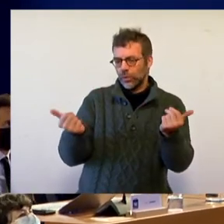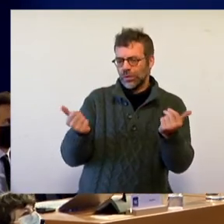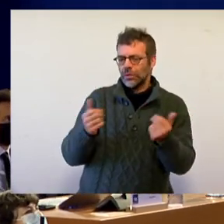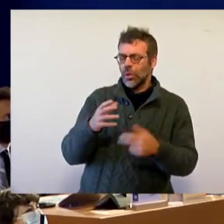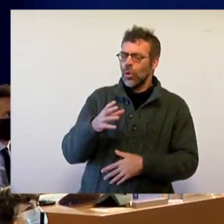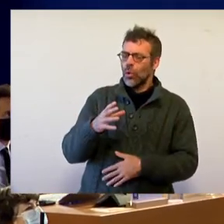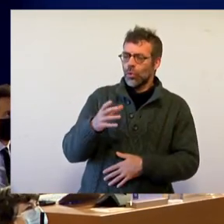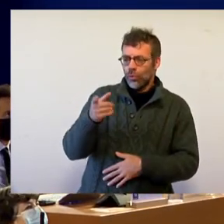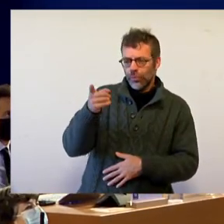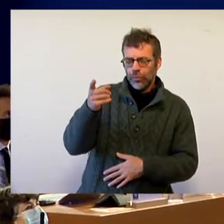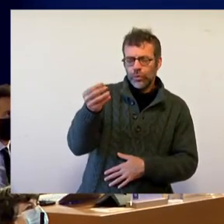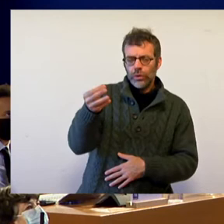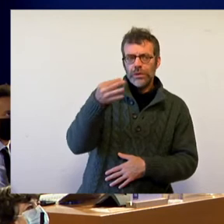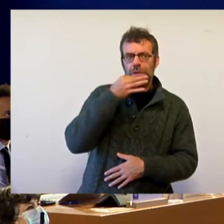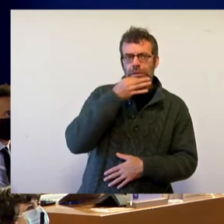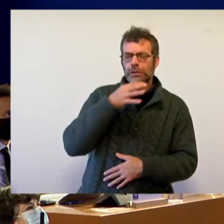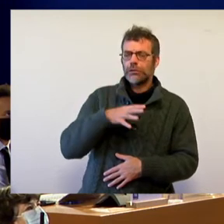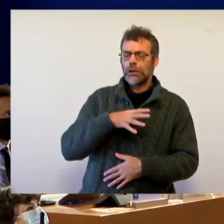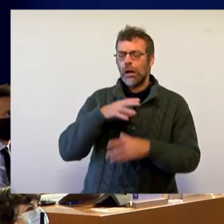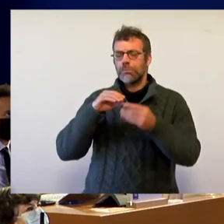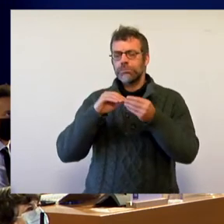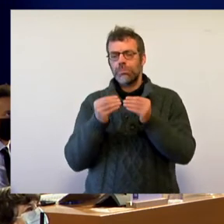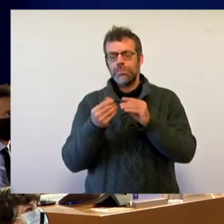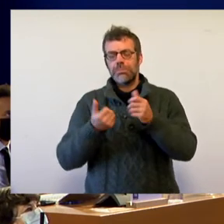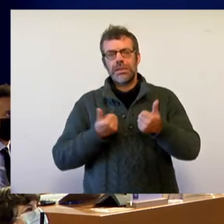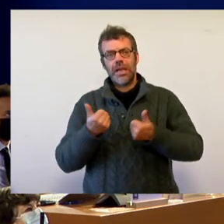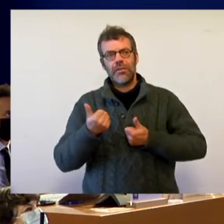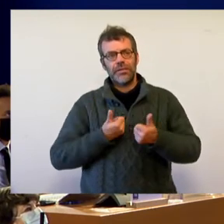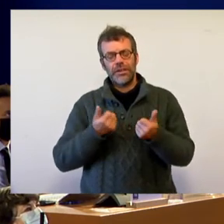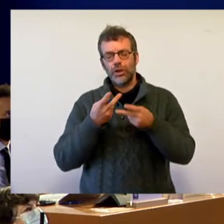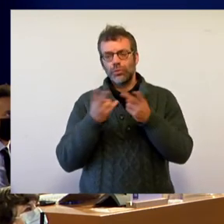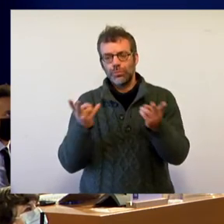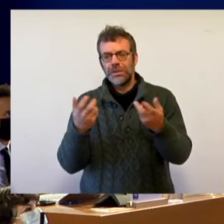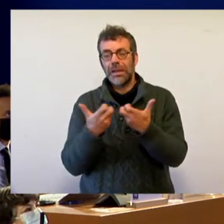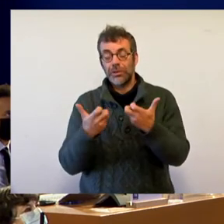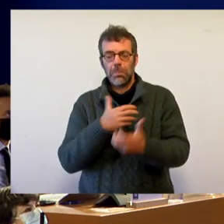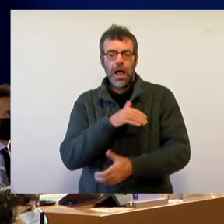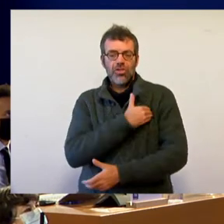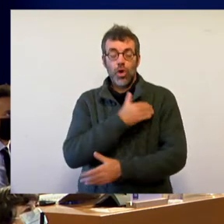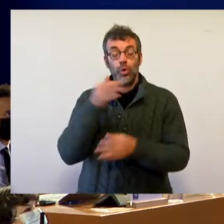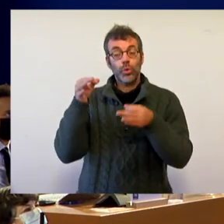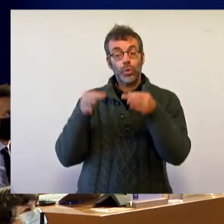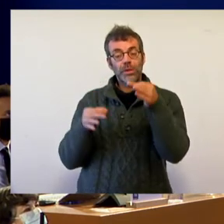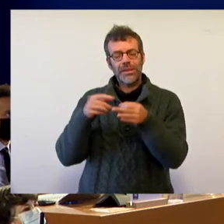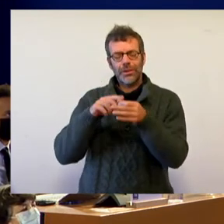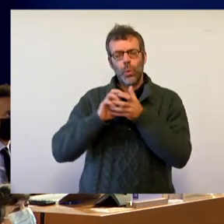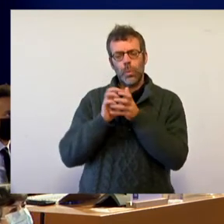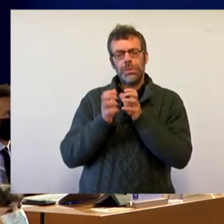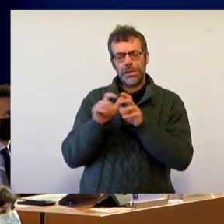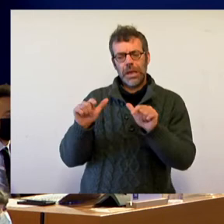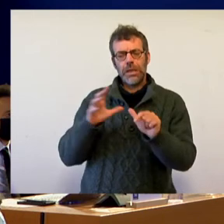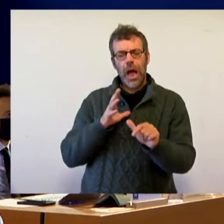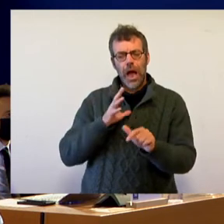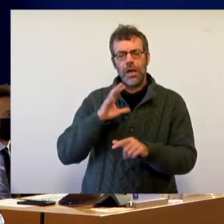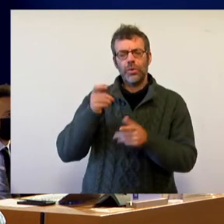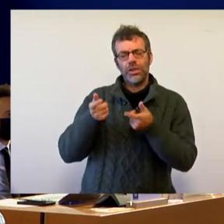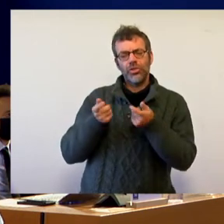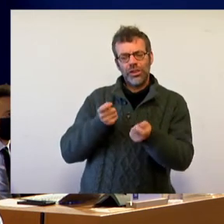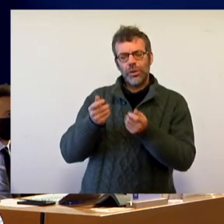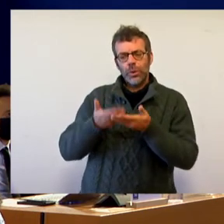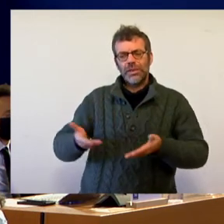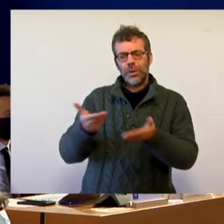sacerdoce des agents du service public, notamment de ceux de la justice, mais il y a surtout, et ici ce